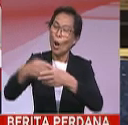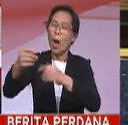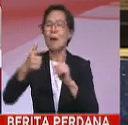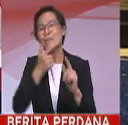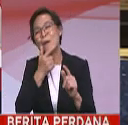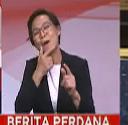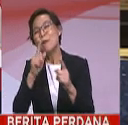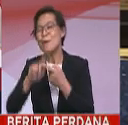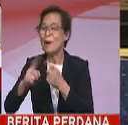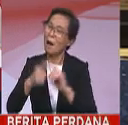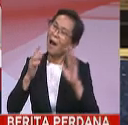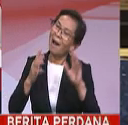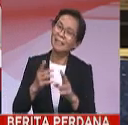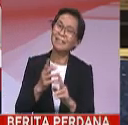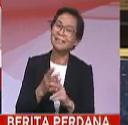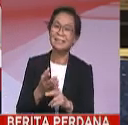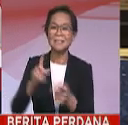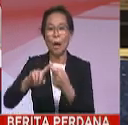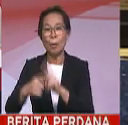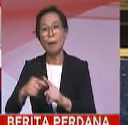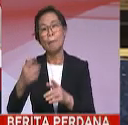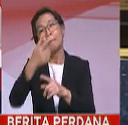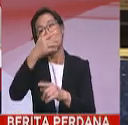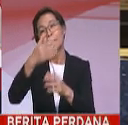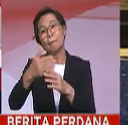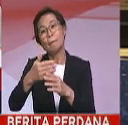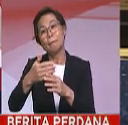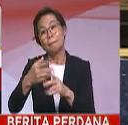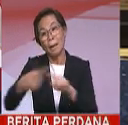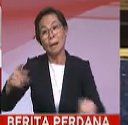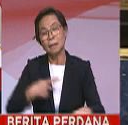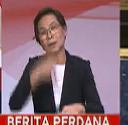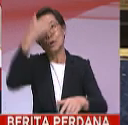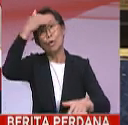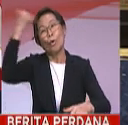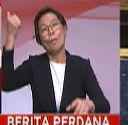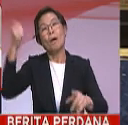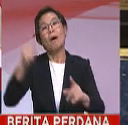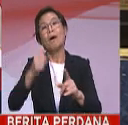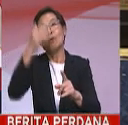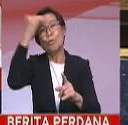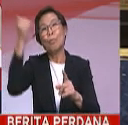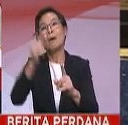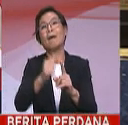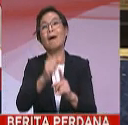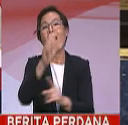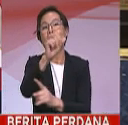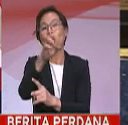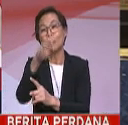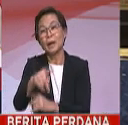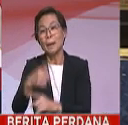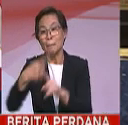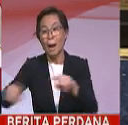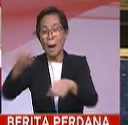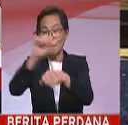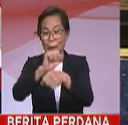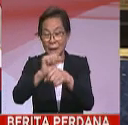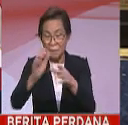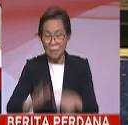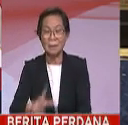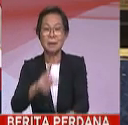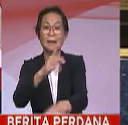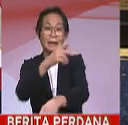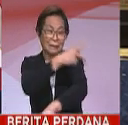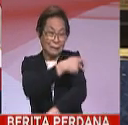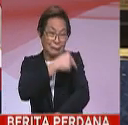tetapi kita sering lupa segala SOP dan petugas-petugas kesihatan kita yang bertungkus lumus